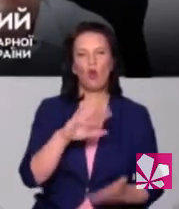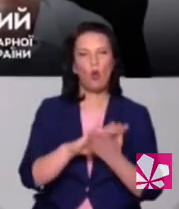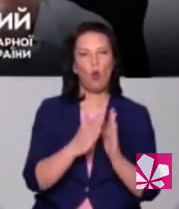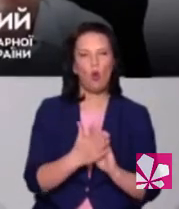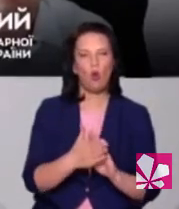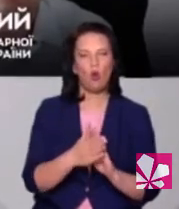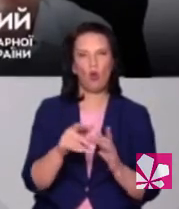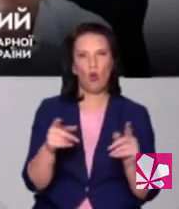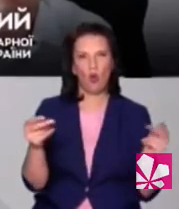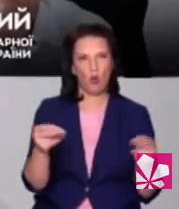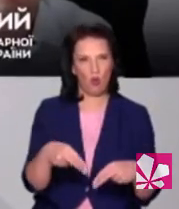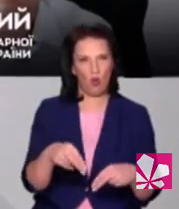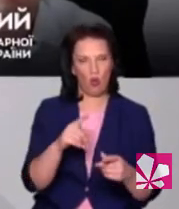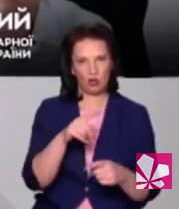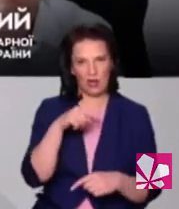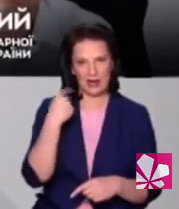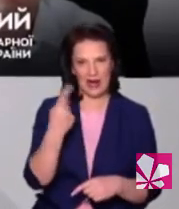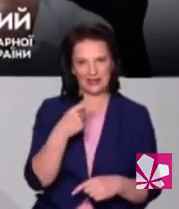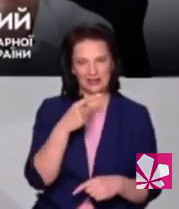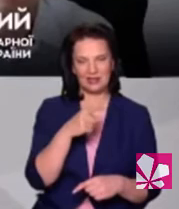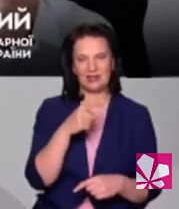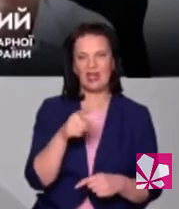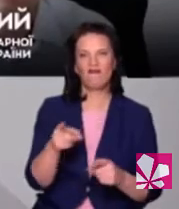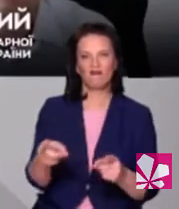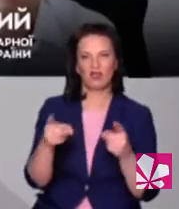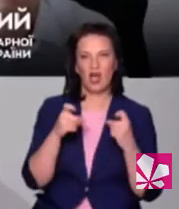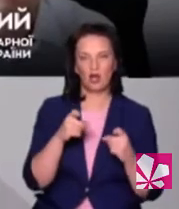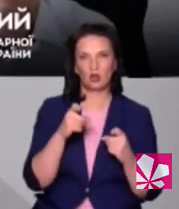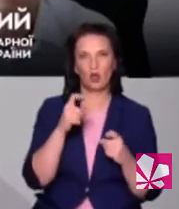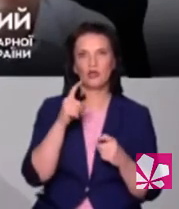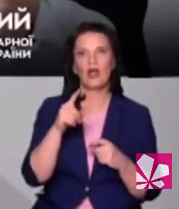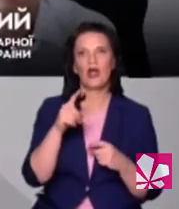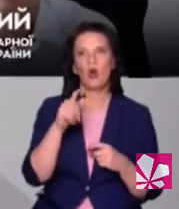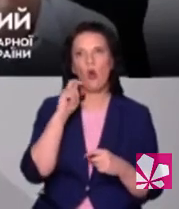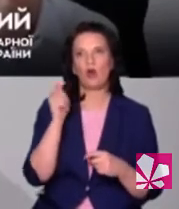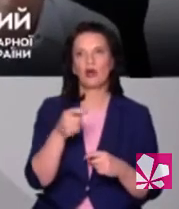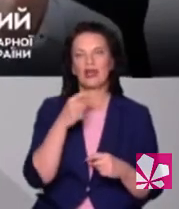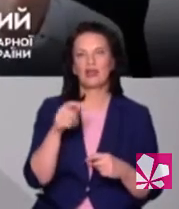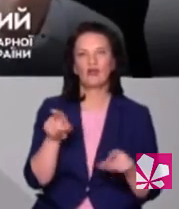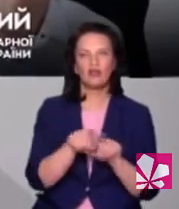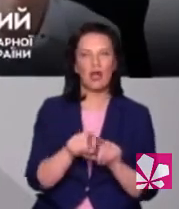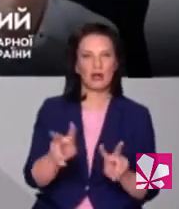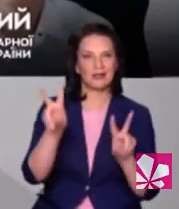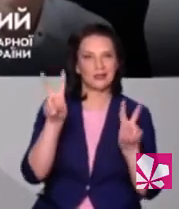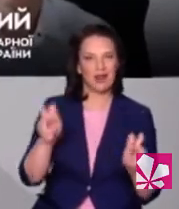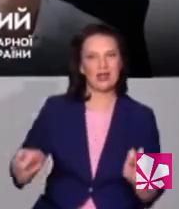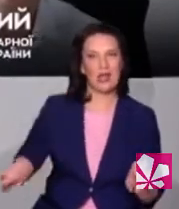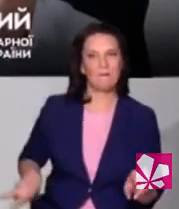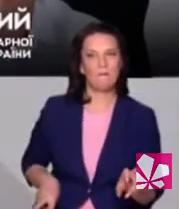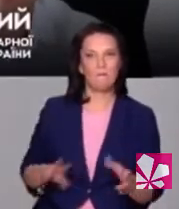спробу втягнути Україну у так звані чергові Мінські угоди. Що ви можете сказати з цього приводу?